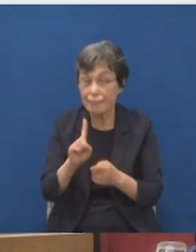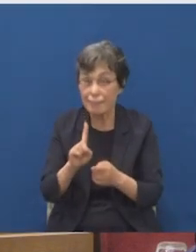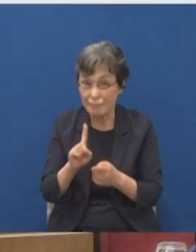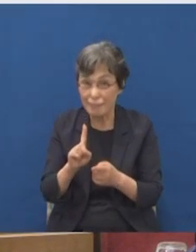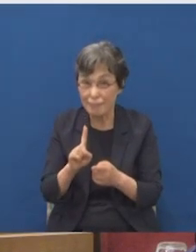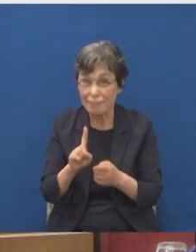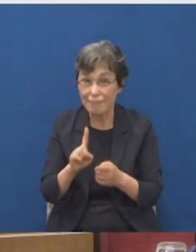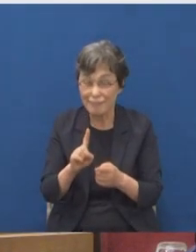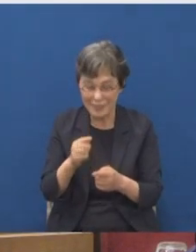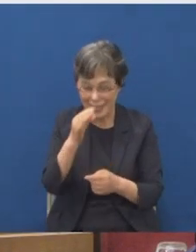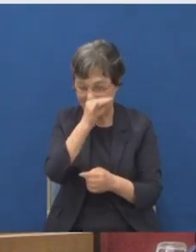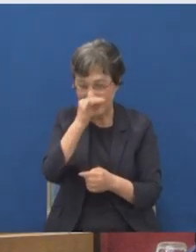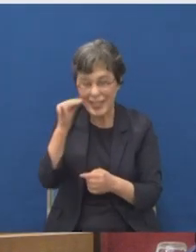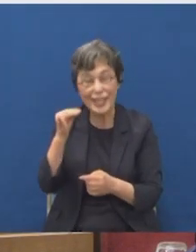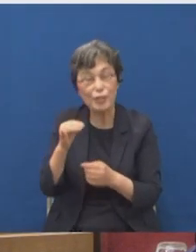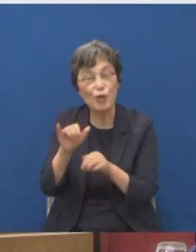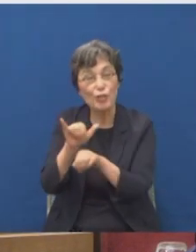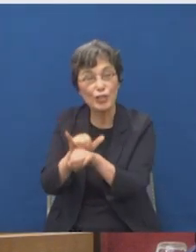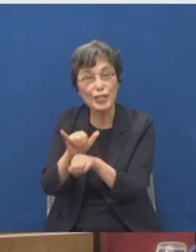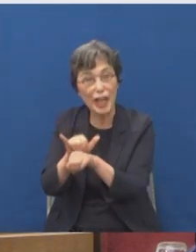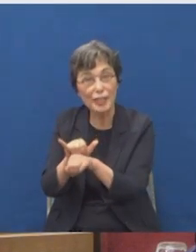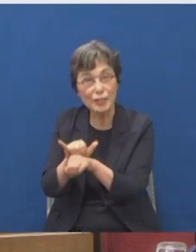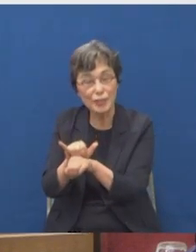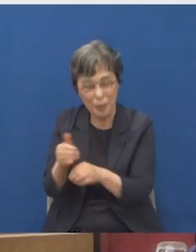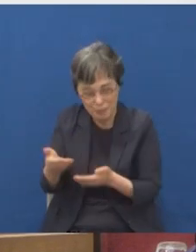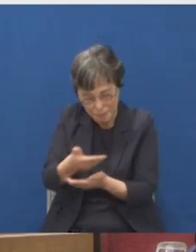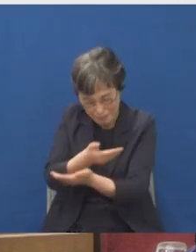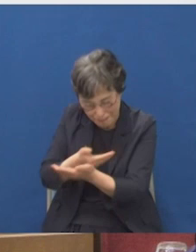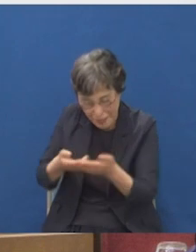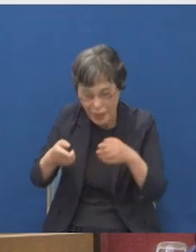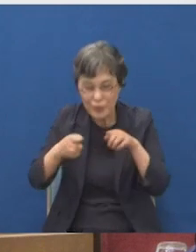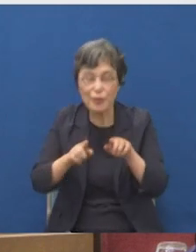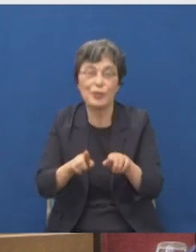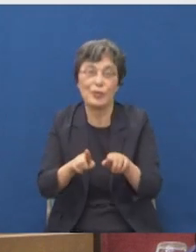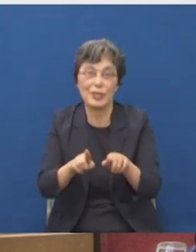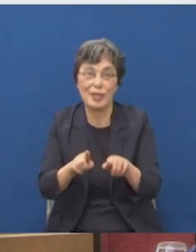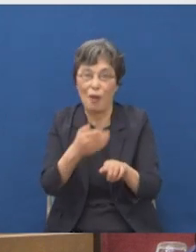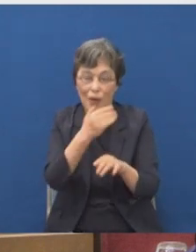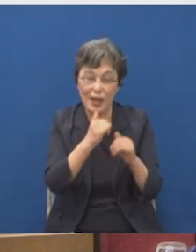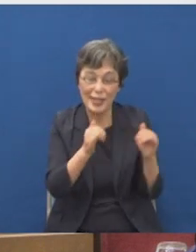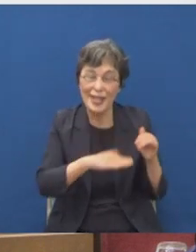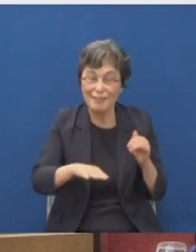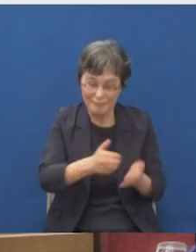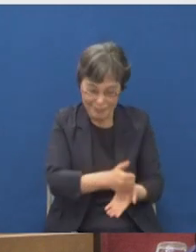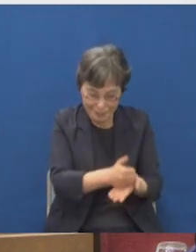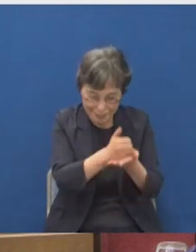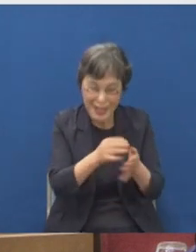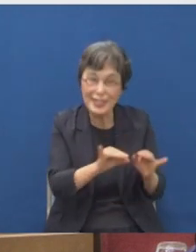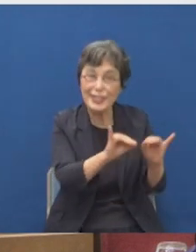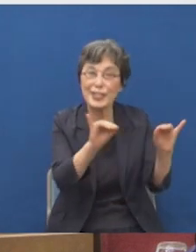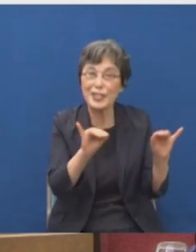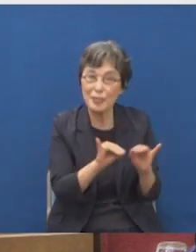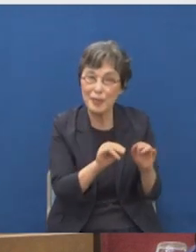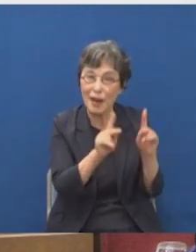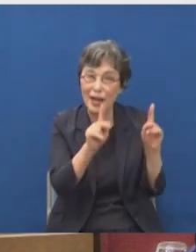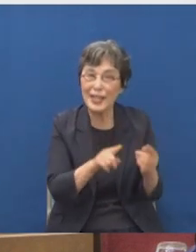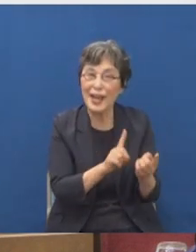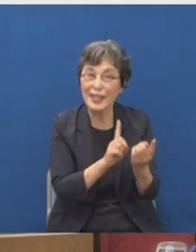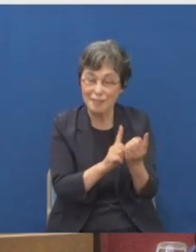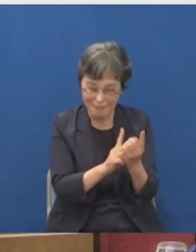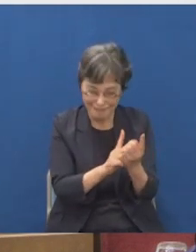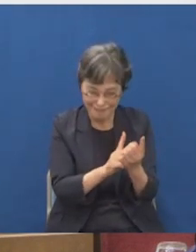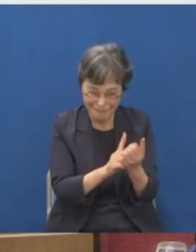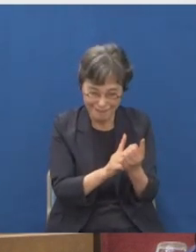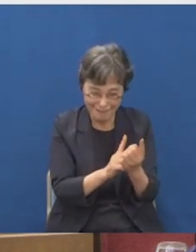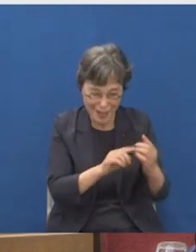専門的知見を有する人材と積極的に協働しながら、若手職員中心のチームが課題解決に向けた施策等を